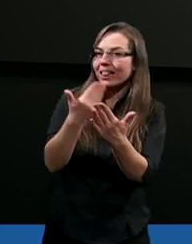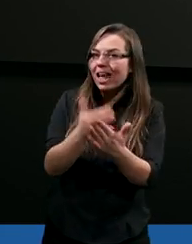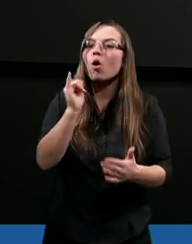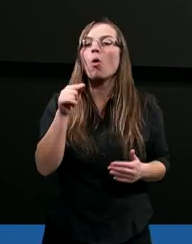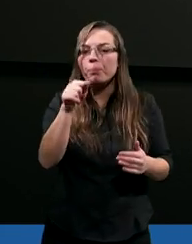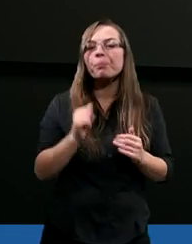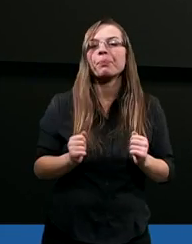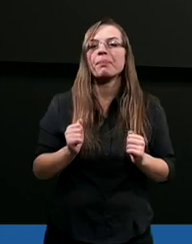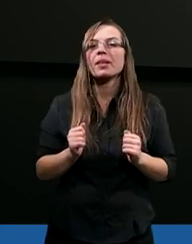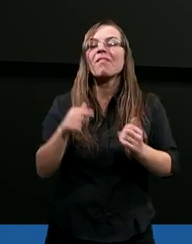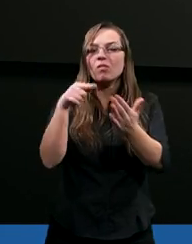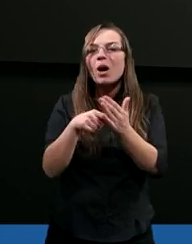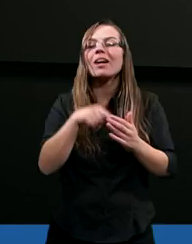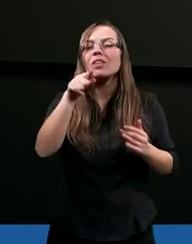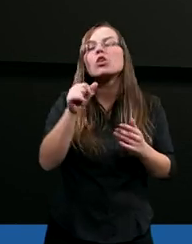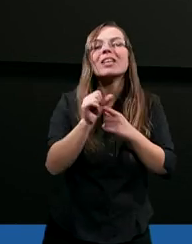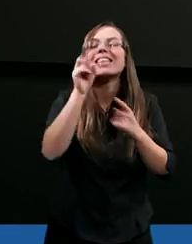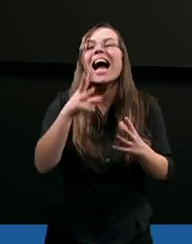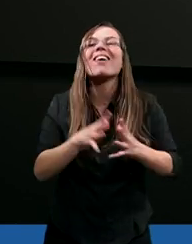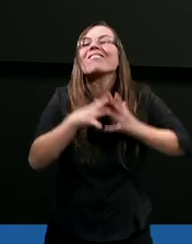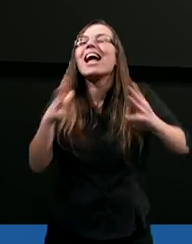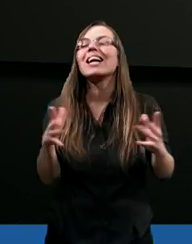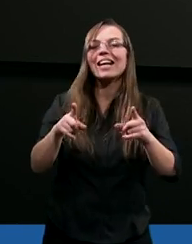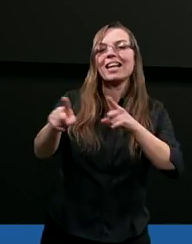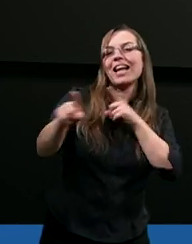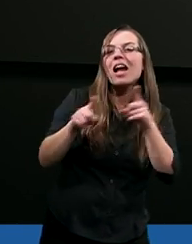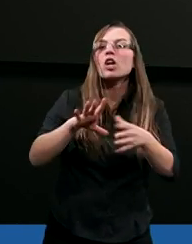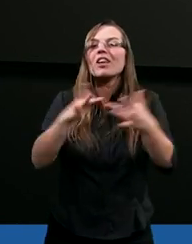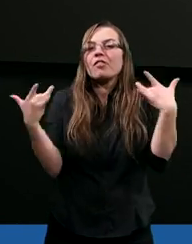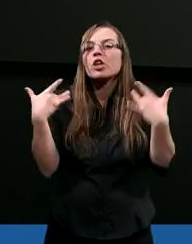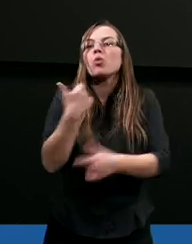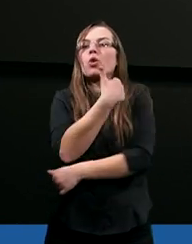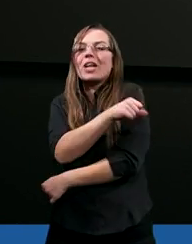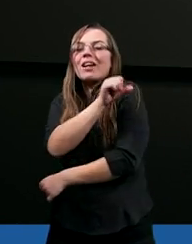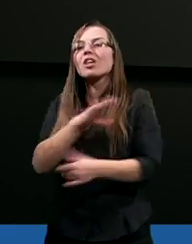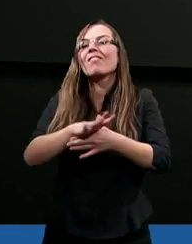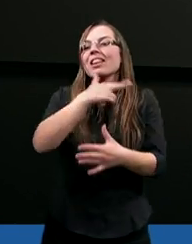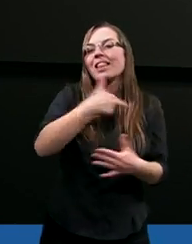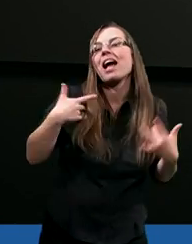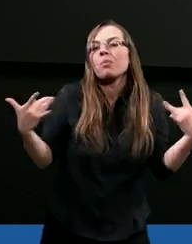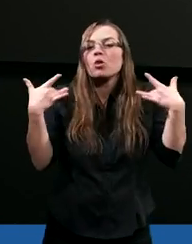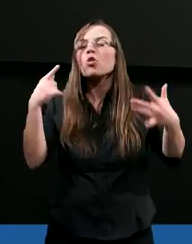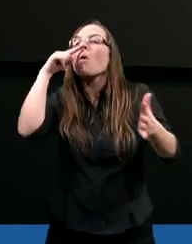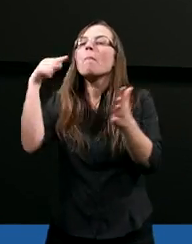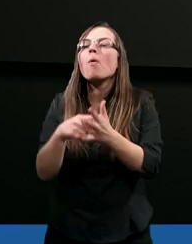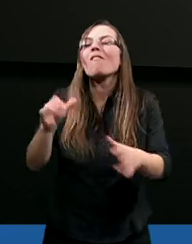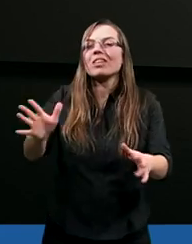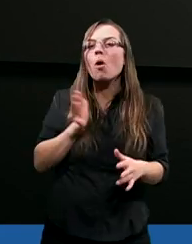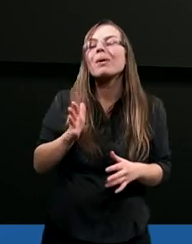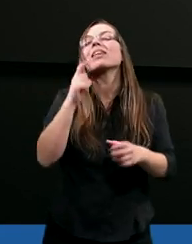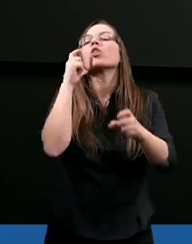tak wielkie znaczenie w życiu chrześcijańskim, w naszym życiu powinno mieć